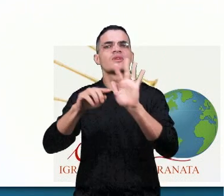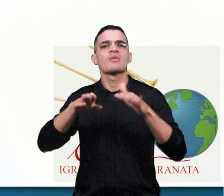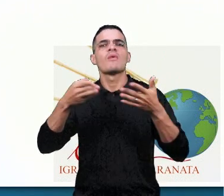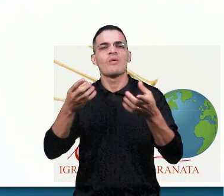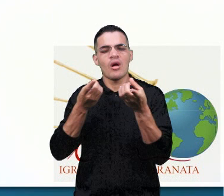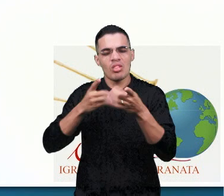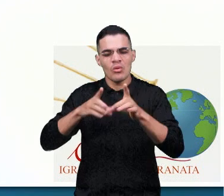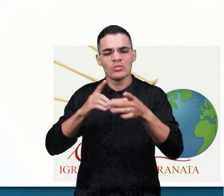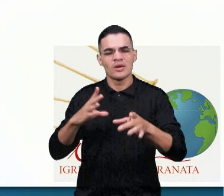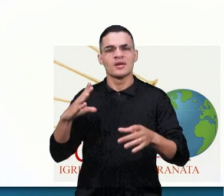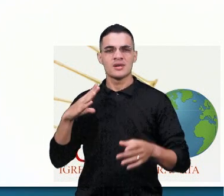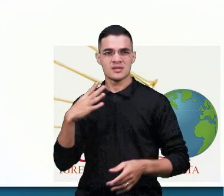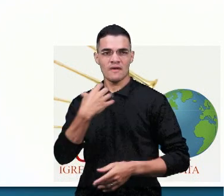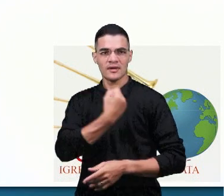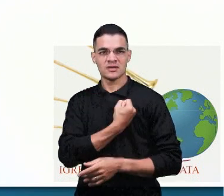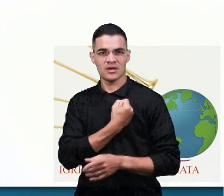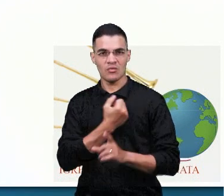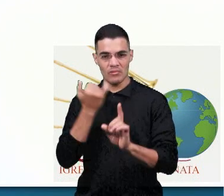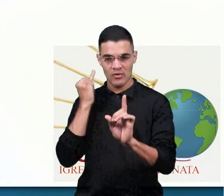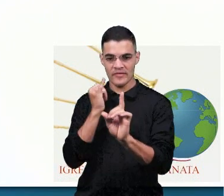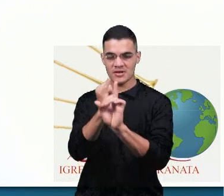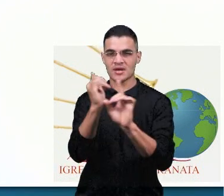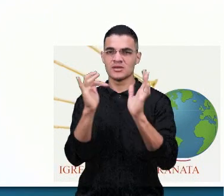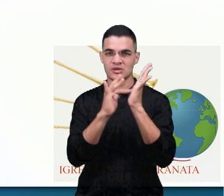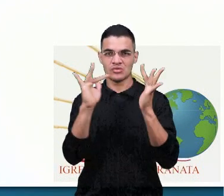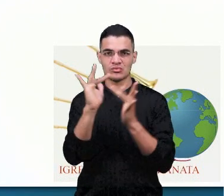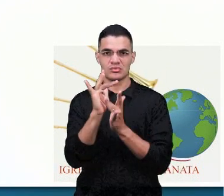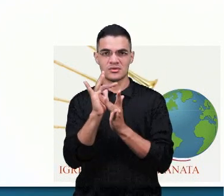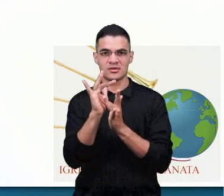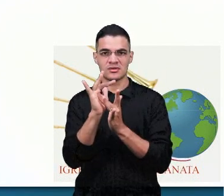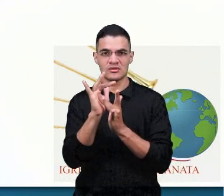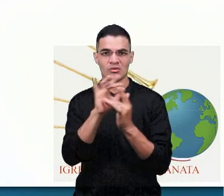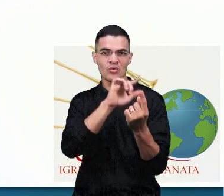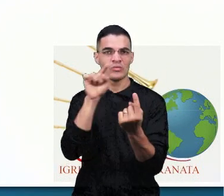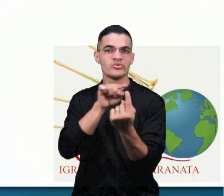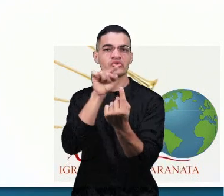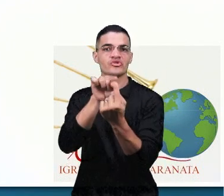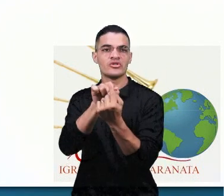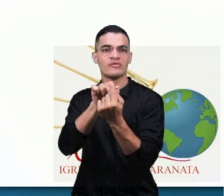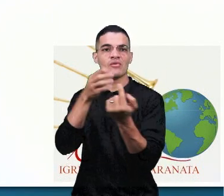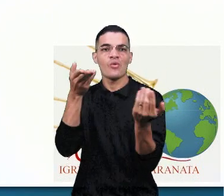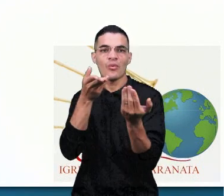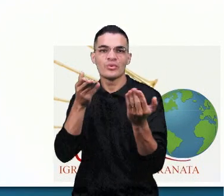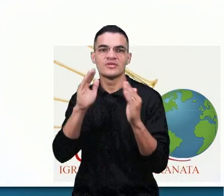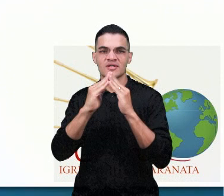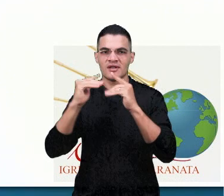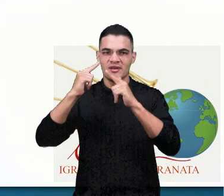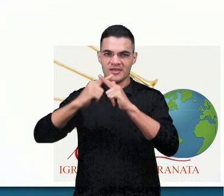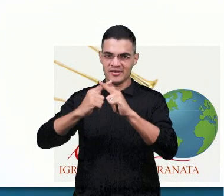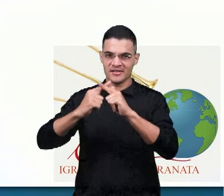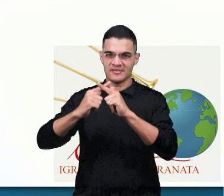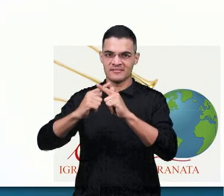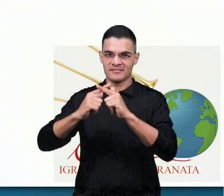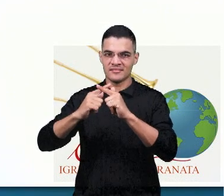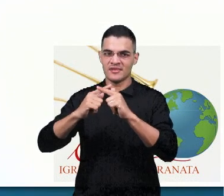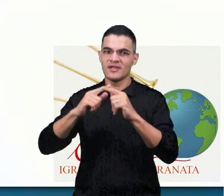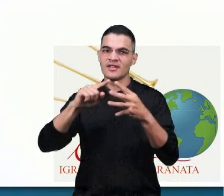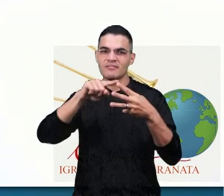salut prophétisée par le Seigneur Jésus pour l'Église et citez le verset